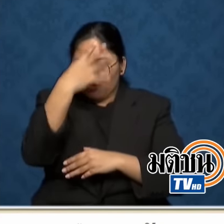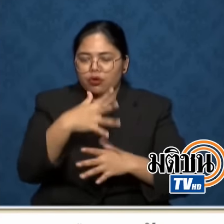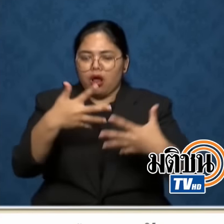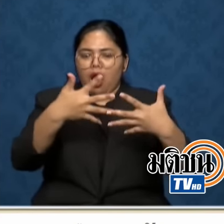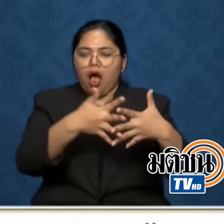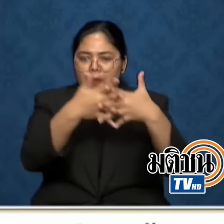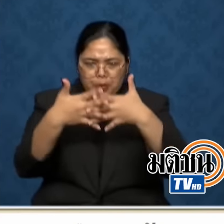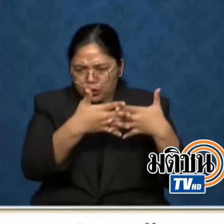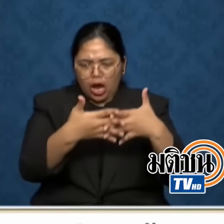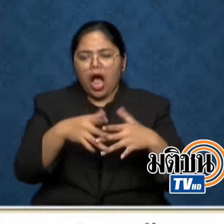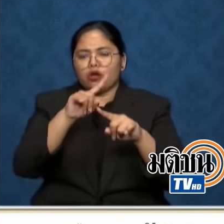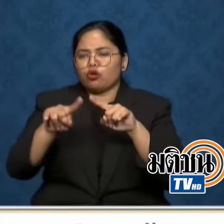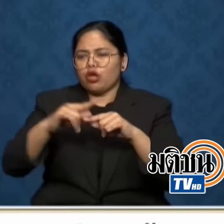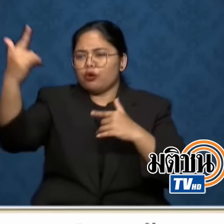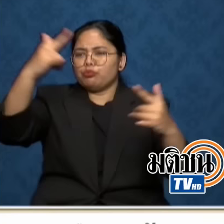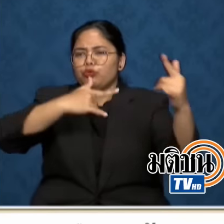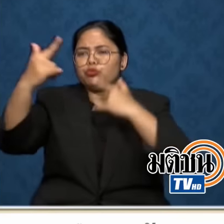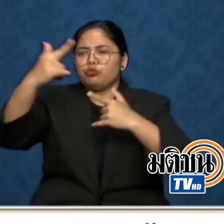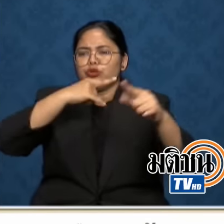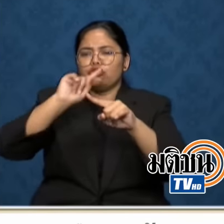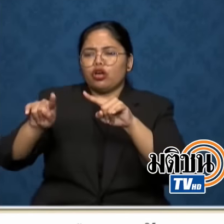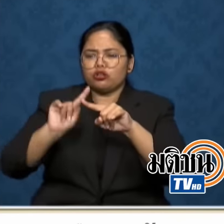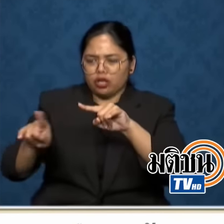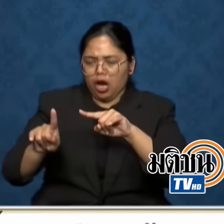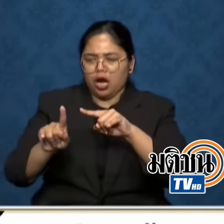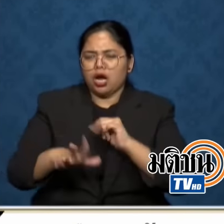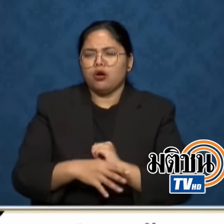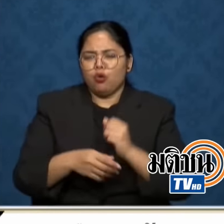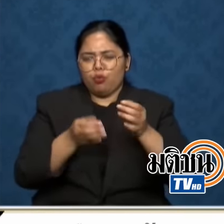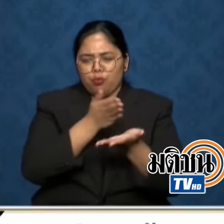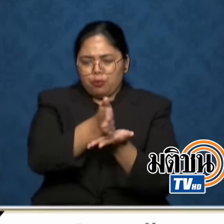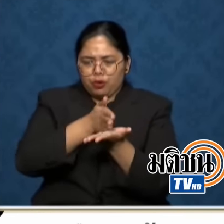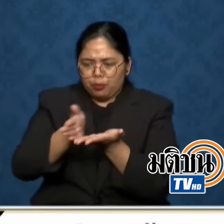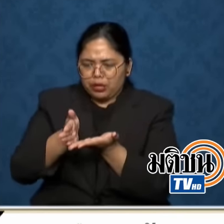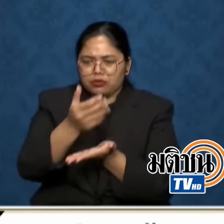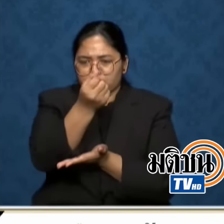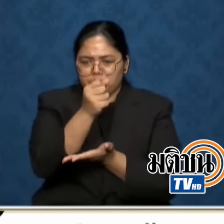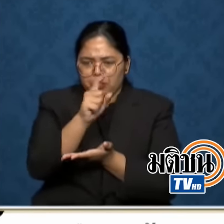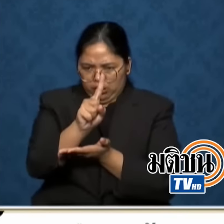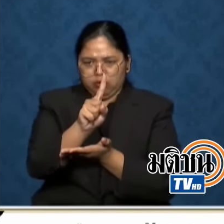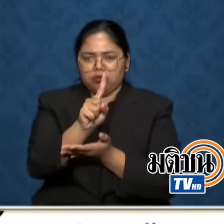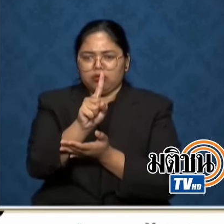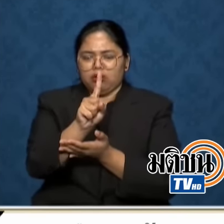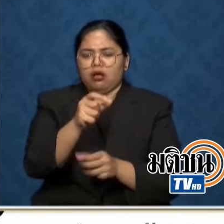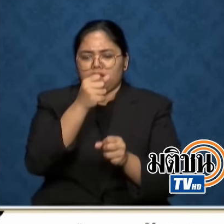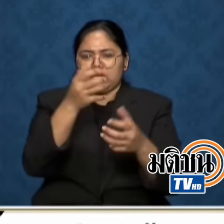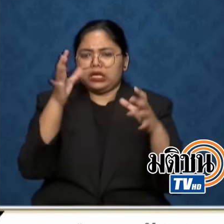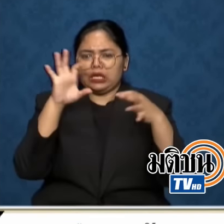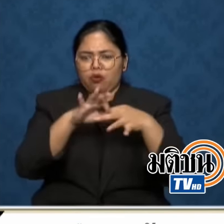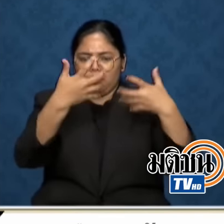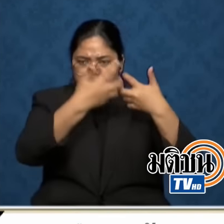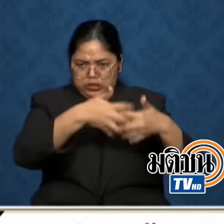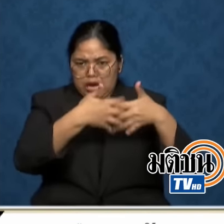ามานะครับแล้วก็จะมีซอฟต์พาวเวอร์พาวิเลียนของทั้ง11สาขาอุตสาหกรรมมาด้วยโอ้โหตั้งเป้าหม